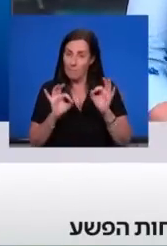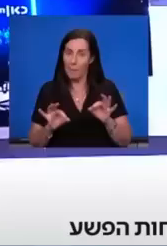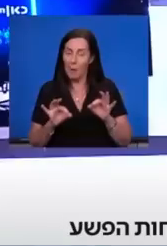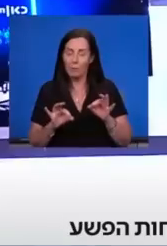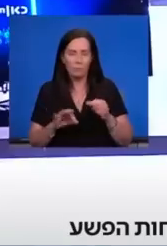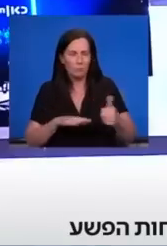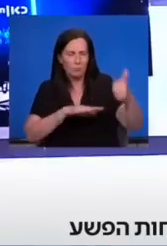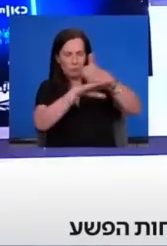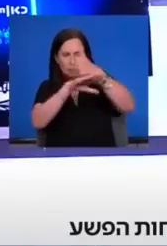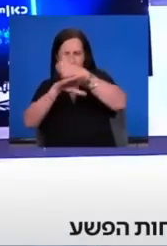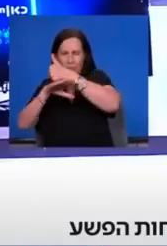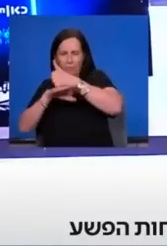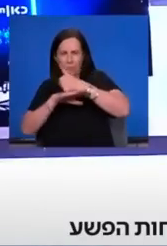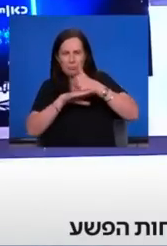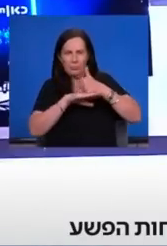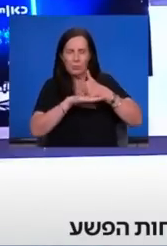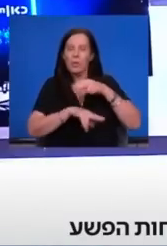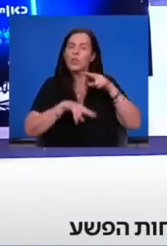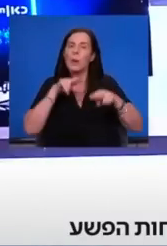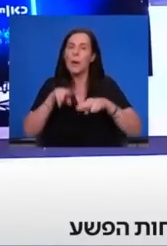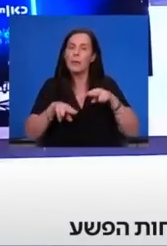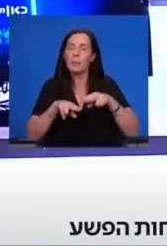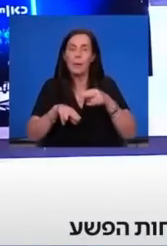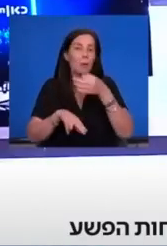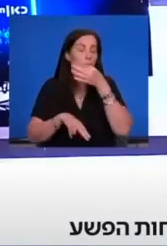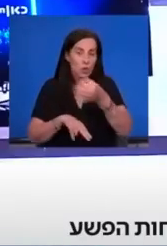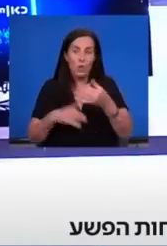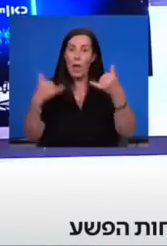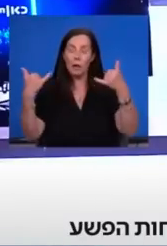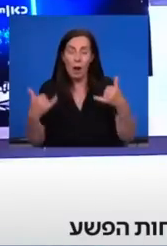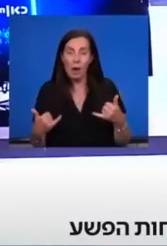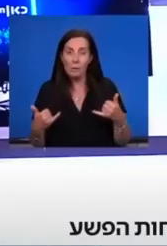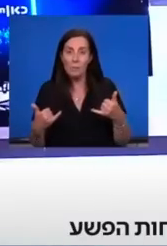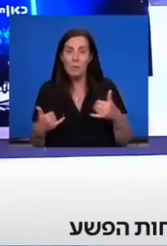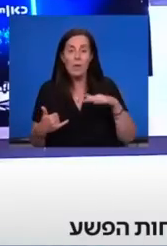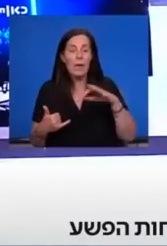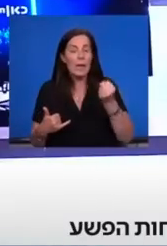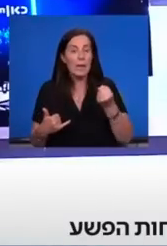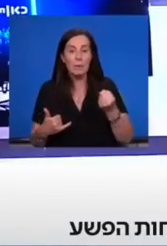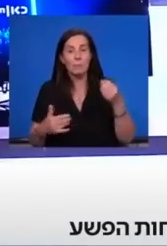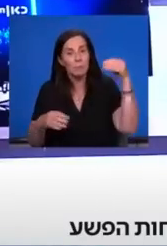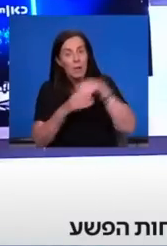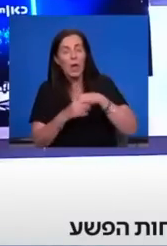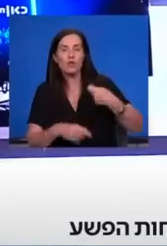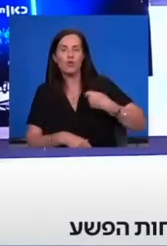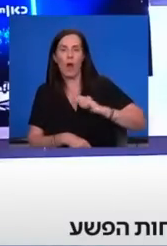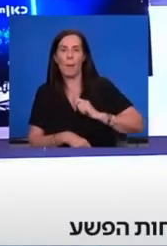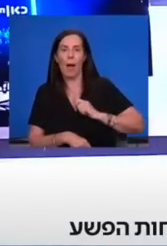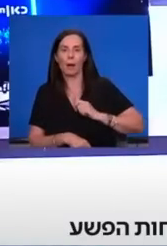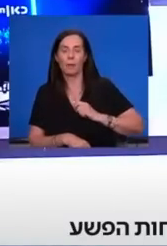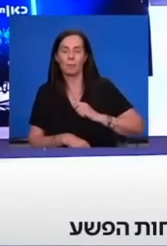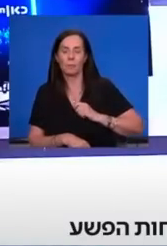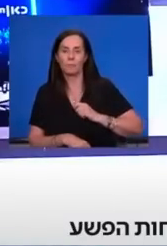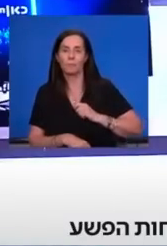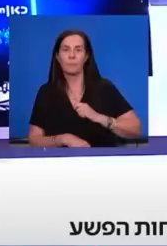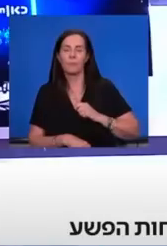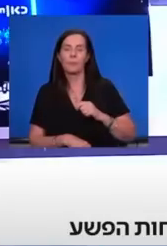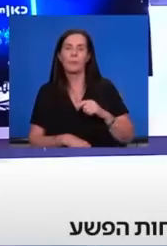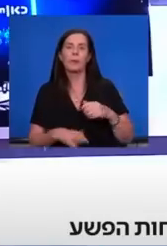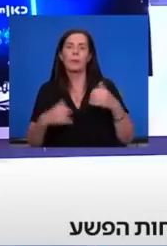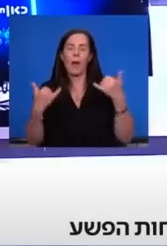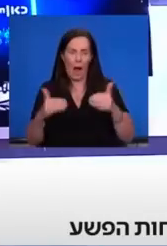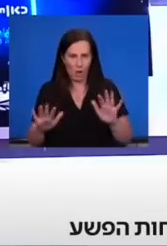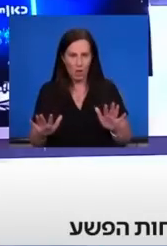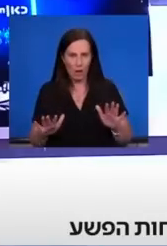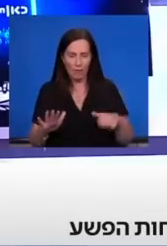הצמרת של הצמרת שעוסקת בשאלה כרגע, אם לשלב את השבק ואיך לשלב אותו. תראי, עכשיו,